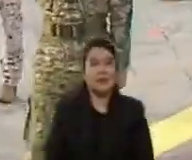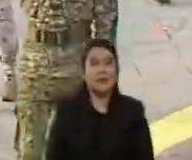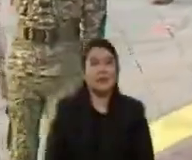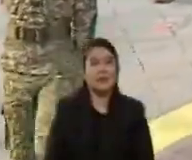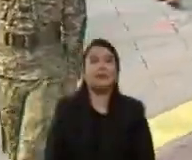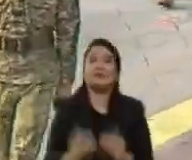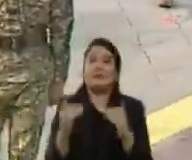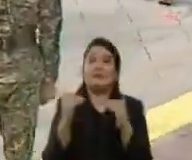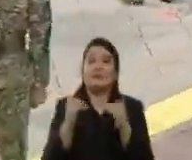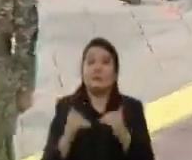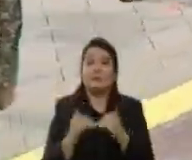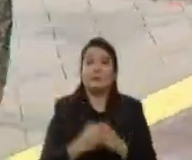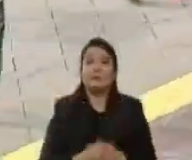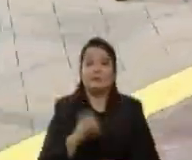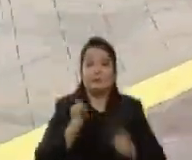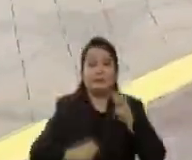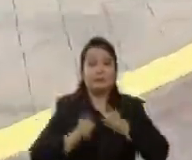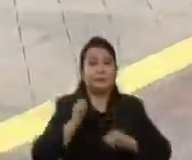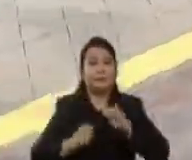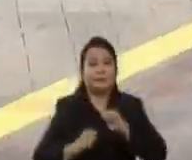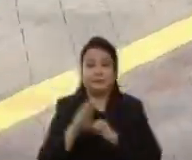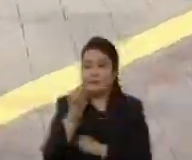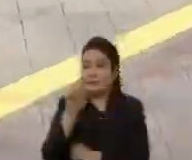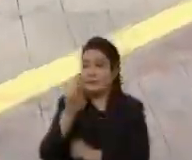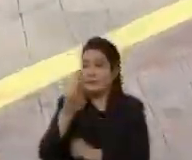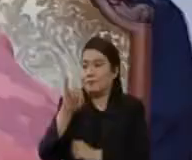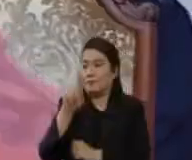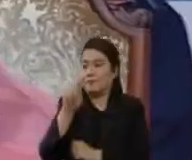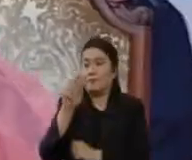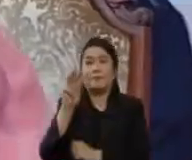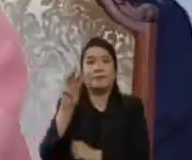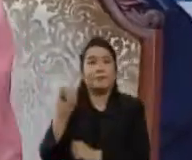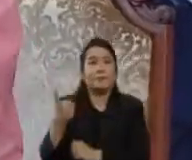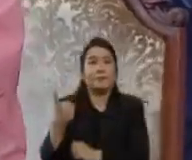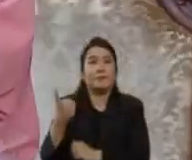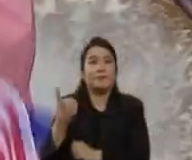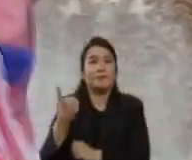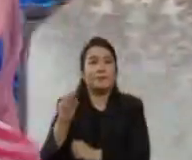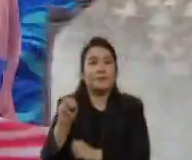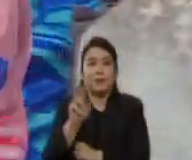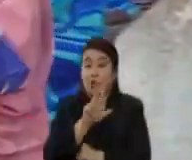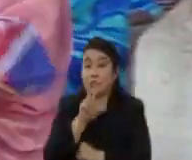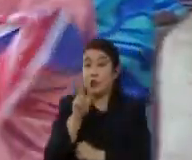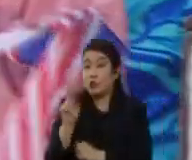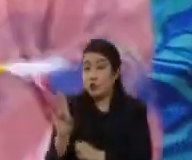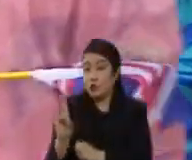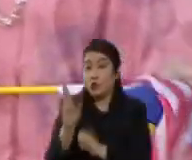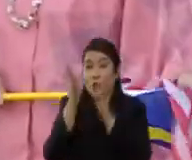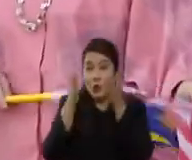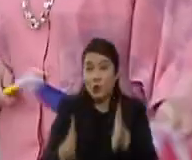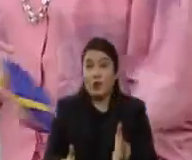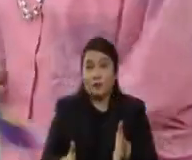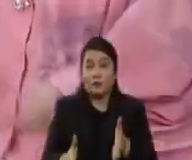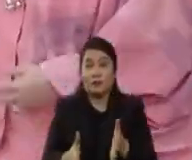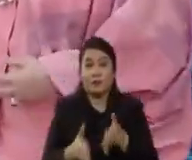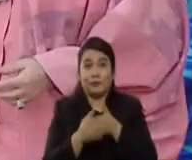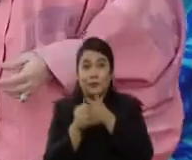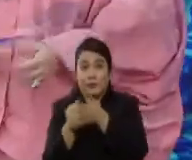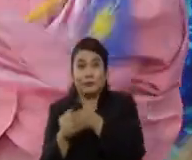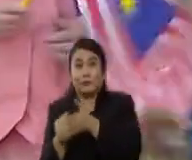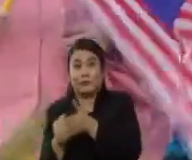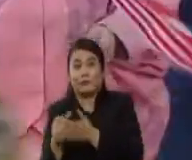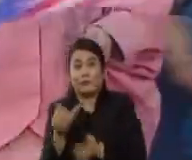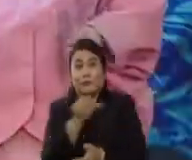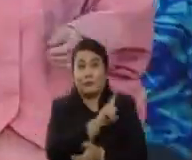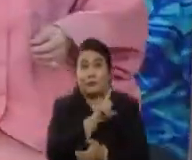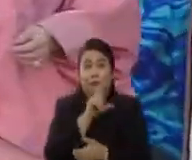Berikut ialah pancaragam Agensi Penguatkuasaan Maritim Malaysia terdiri daripada 37 anggota pimpinan Lieutenant Maritim Muhammad Amirul